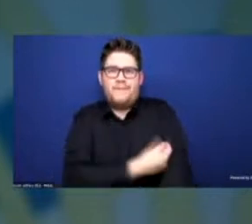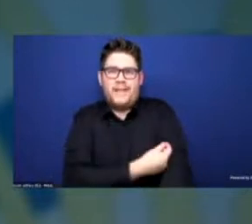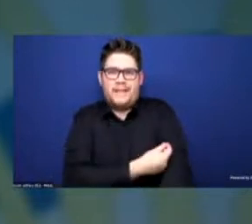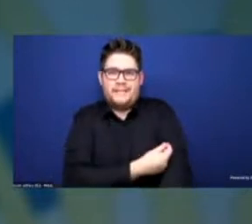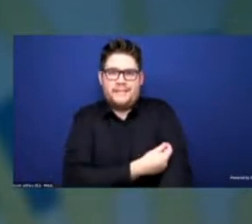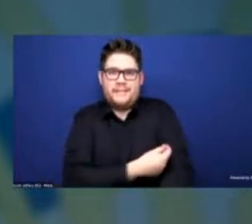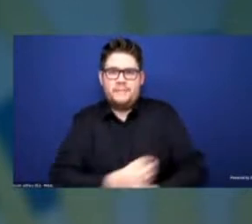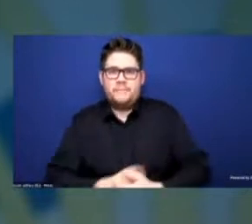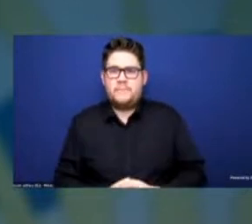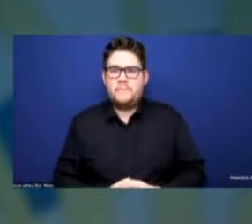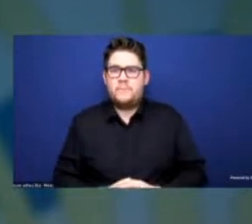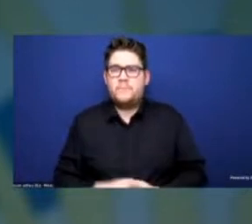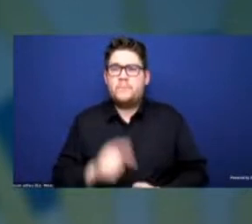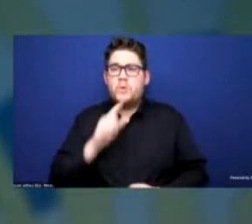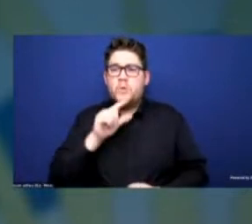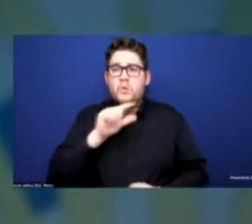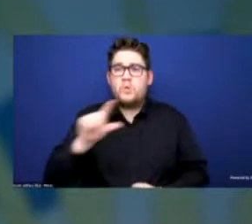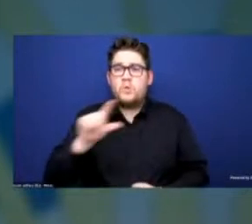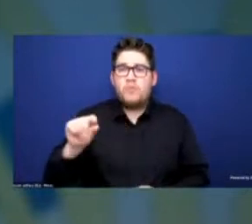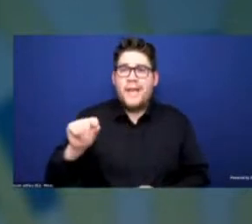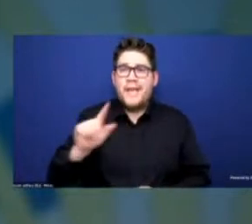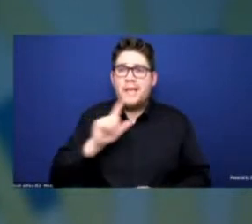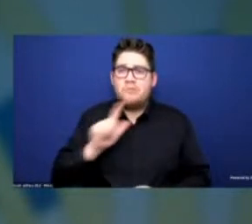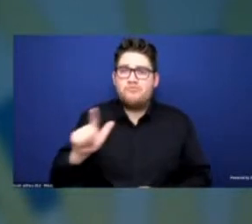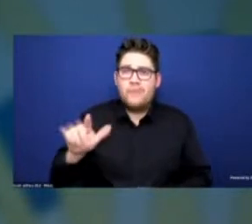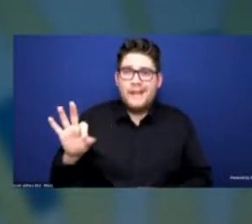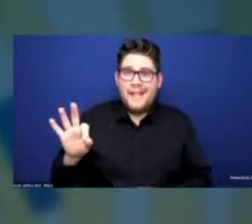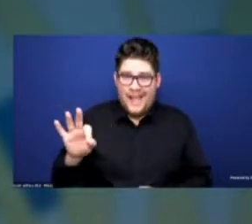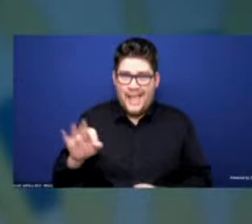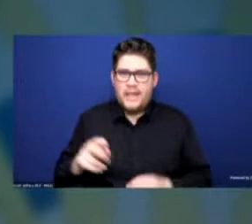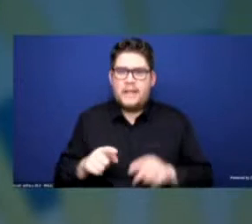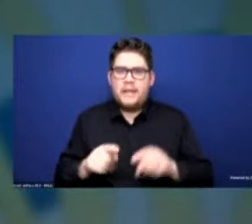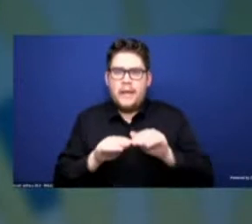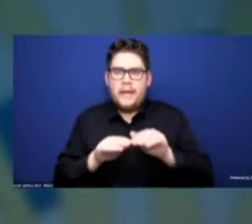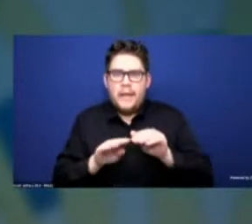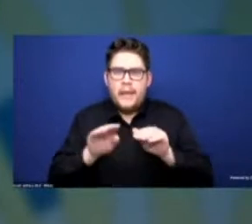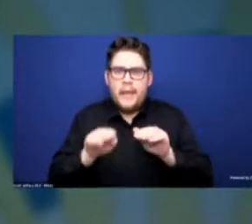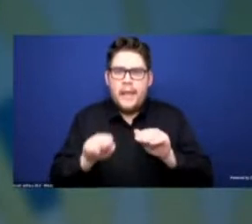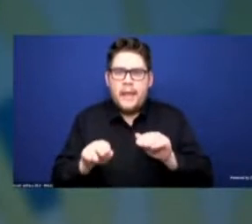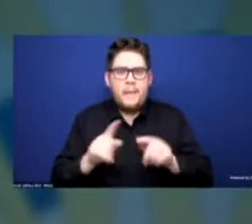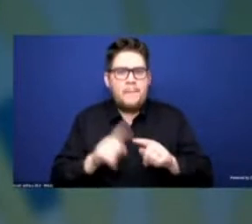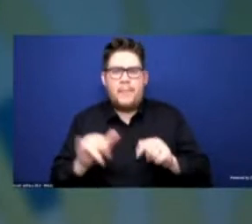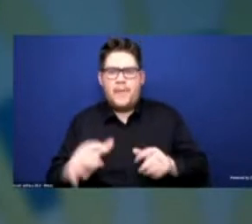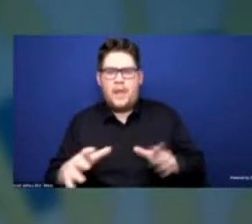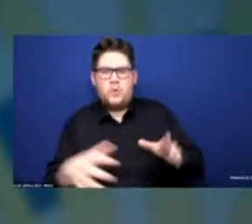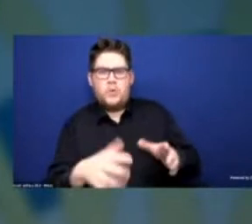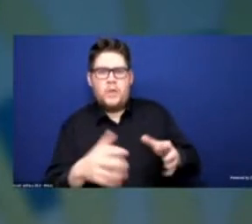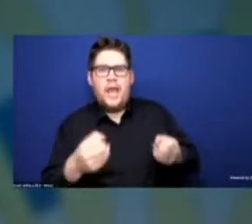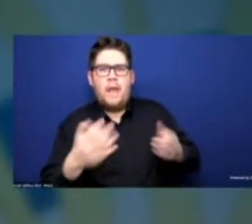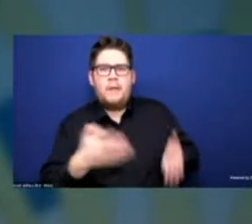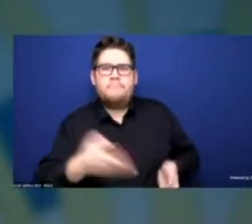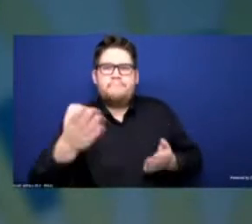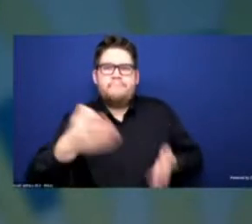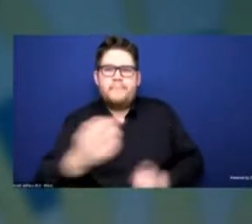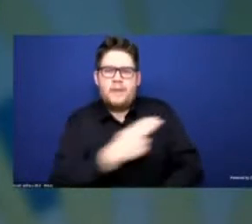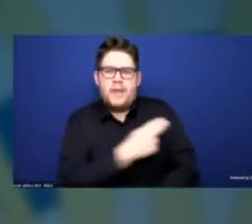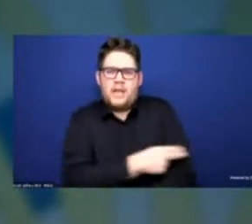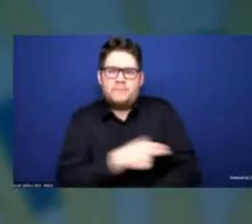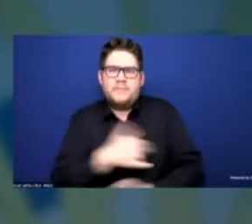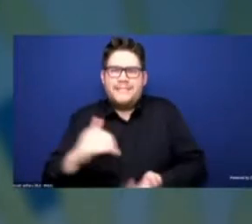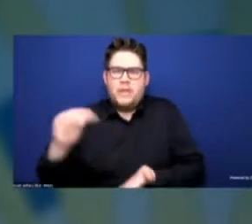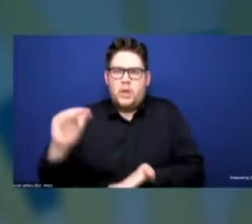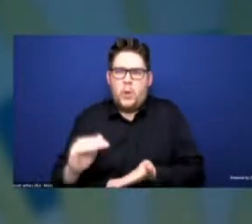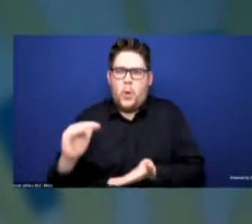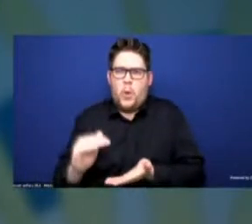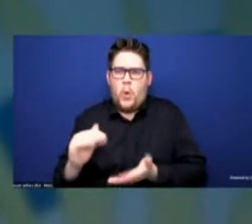了然后40到59岁的已经开始上去了。 So really what we're looking at is hospitalization is now being driven